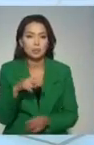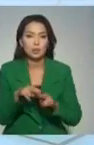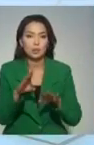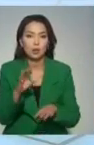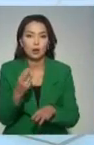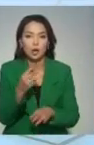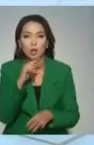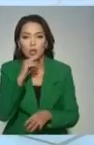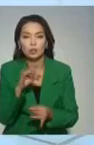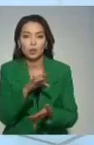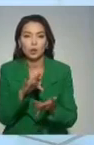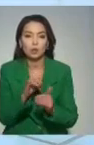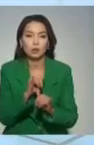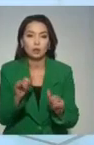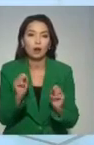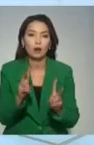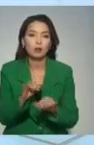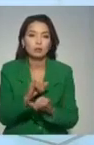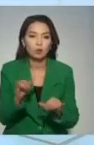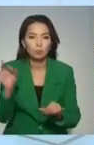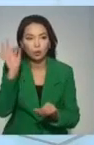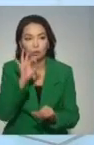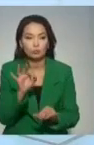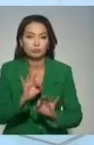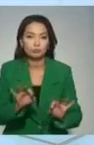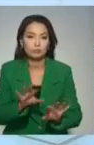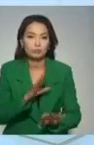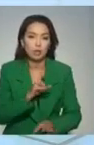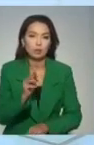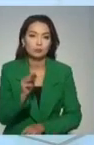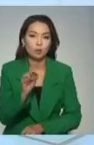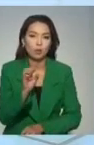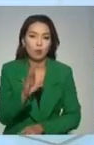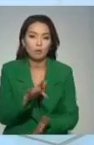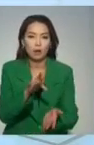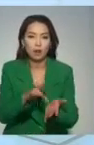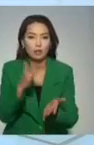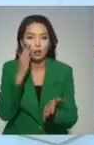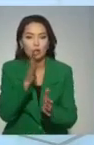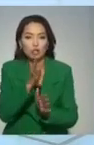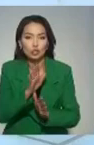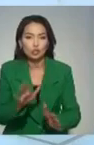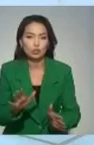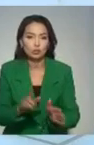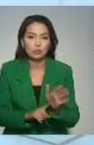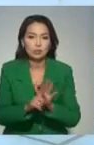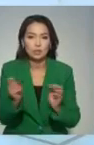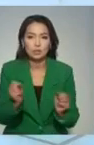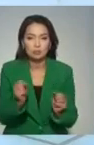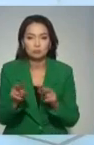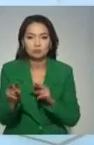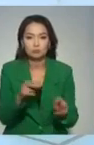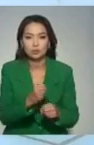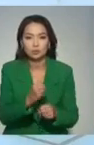экономикасы және инфрақұрылымы қалай дамып жатқан туралы есеп берді. Қасым Жомарт Тоқаев қала әкіміне жылу беру маусымының барысын бақылауда